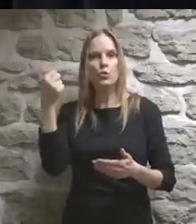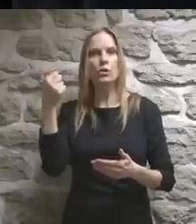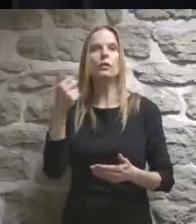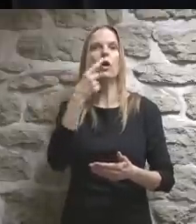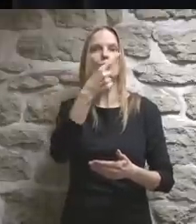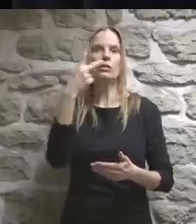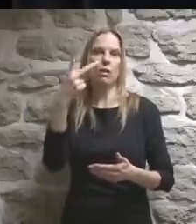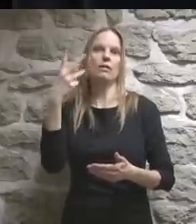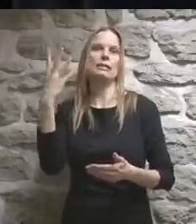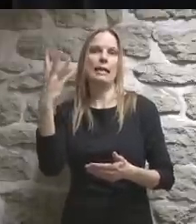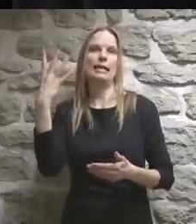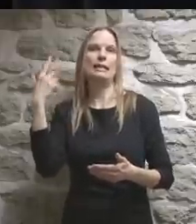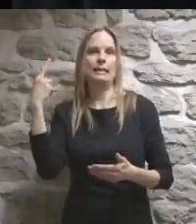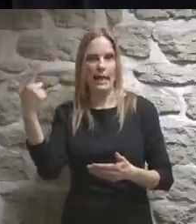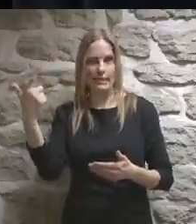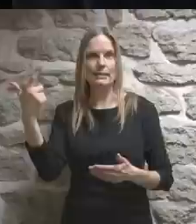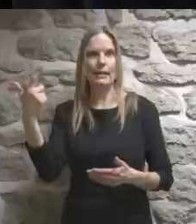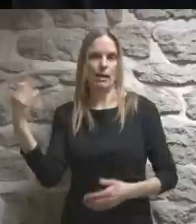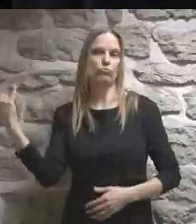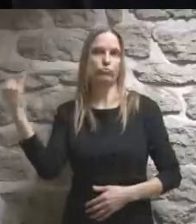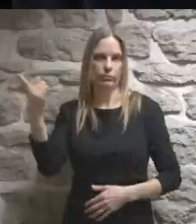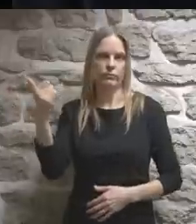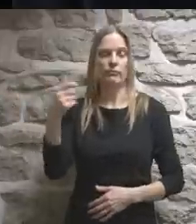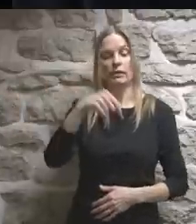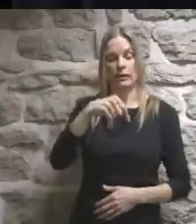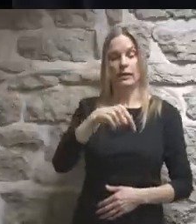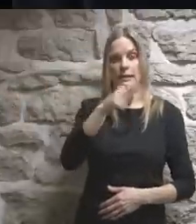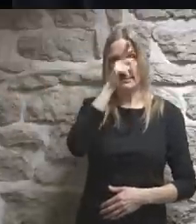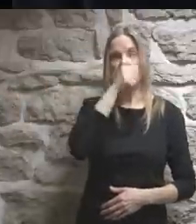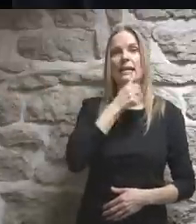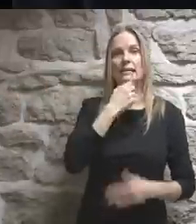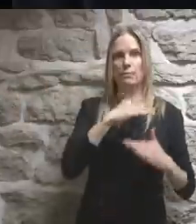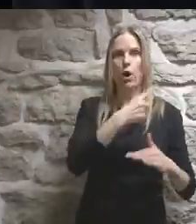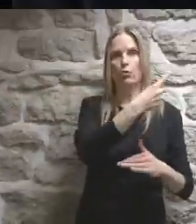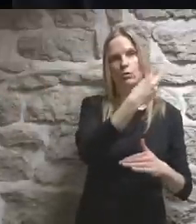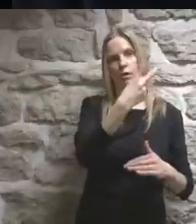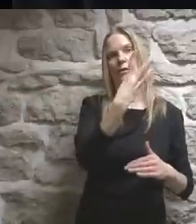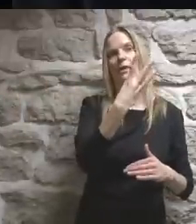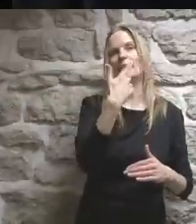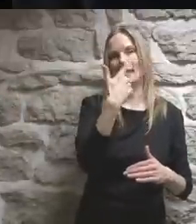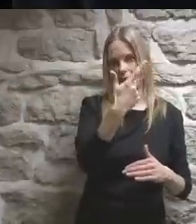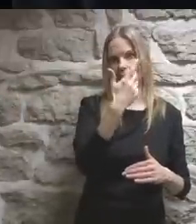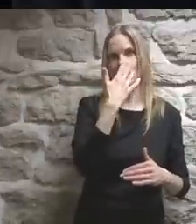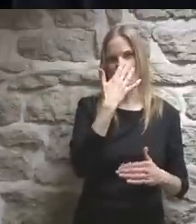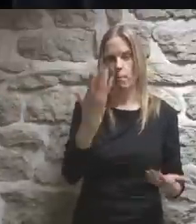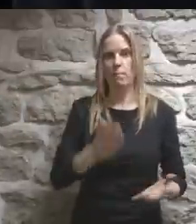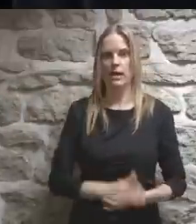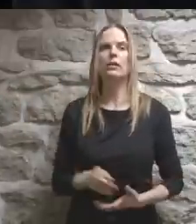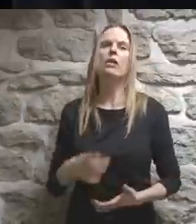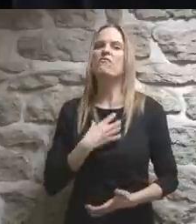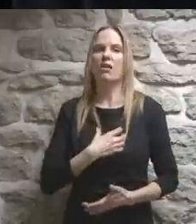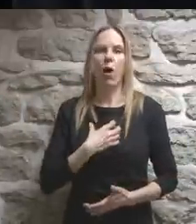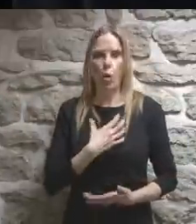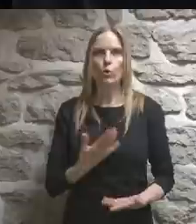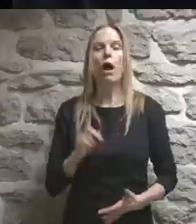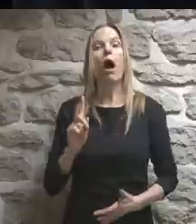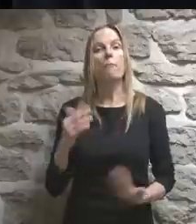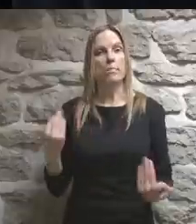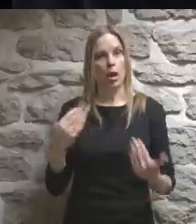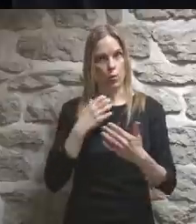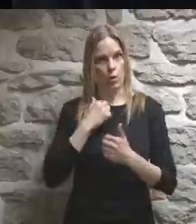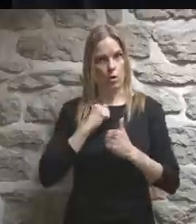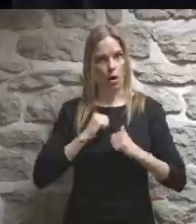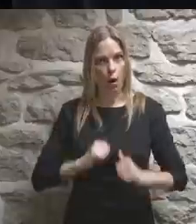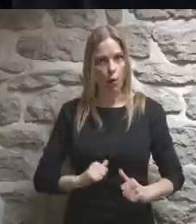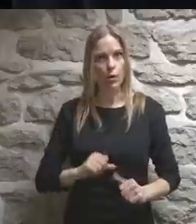600 1247, et ja meil siin Eestis riigis siis 1247, et äärmiselt oluline isenesest ka seda rahulikkust, hetke näitab ka seda, et eilse